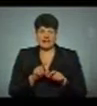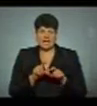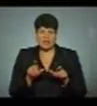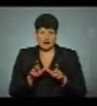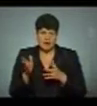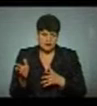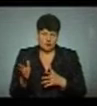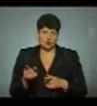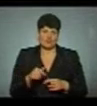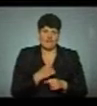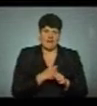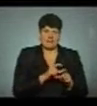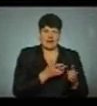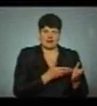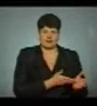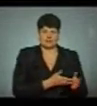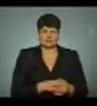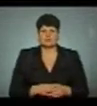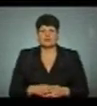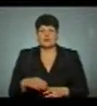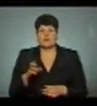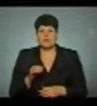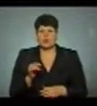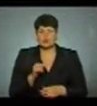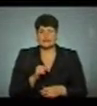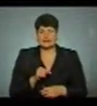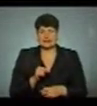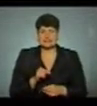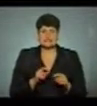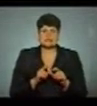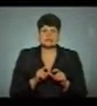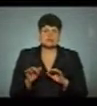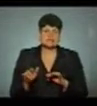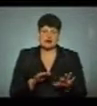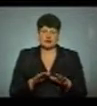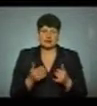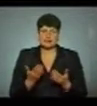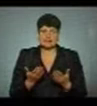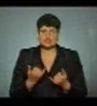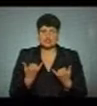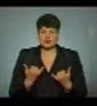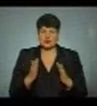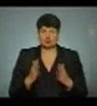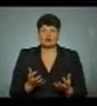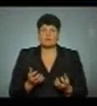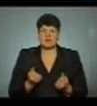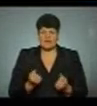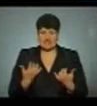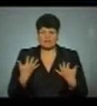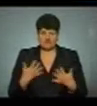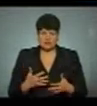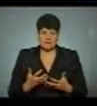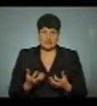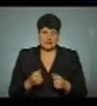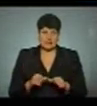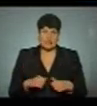аптеку. Ну, по тих, скажімо так, заходах, які сьогодні будуть прийняті, які вже прийняті на